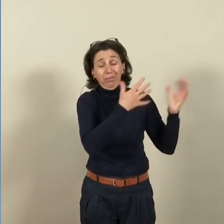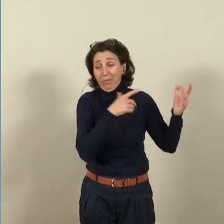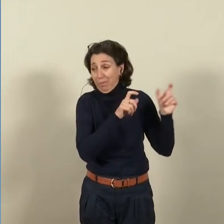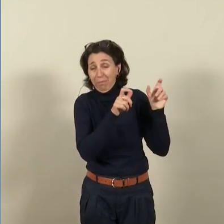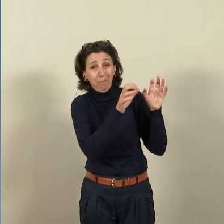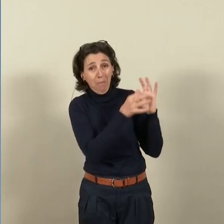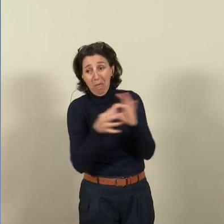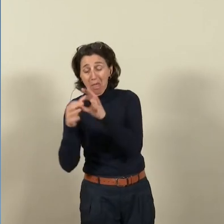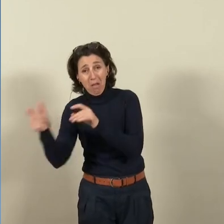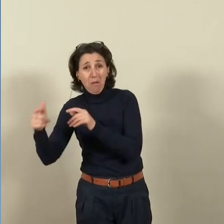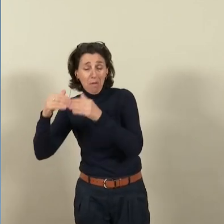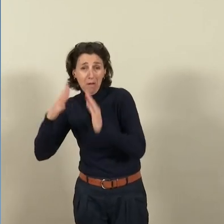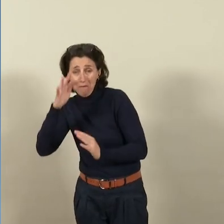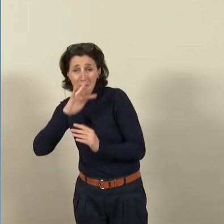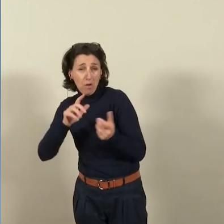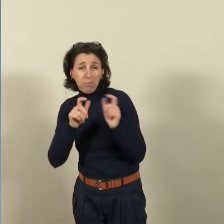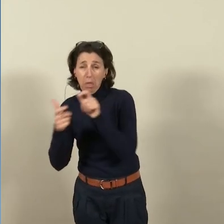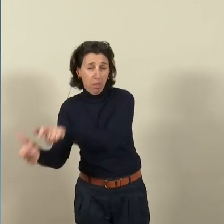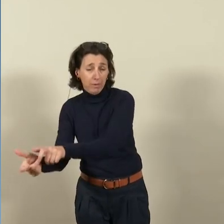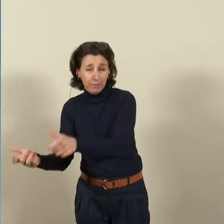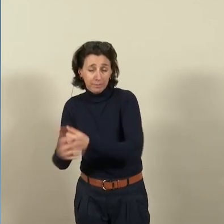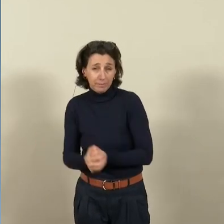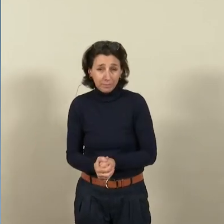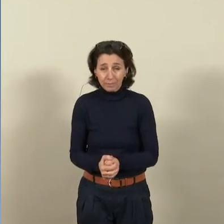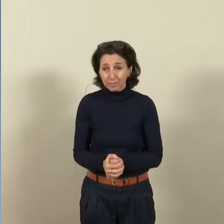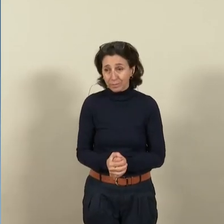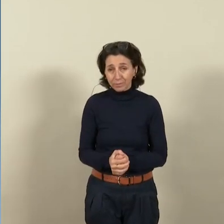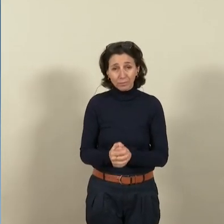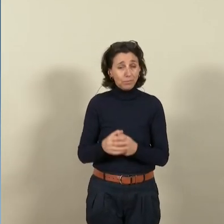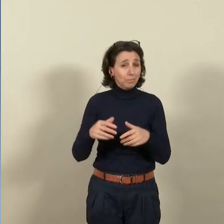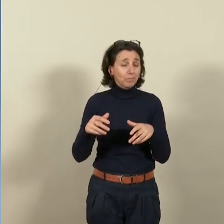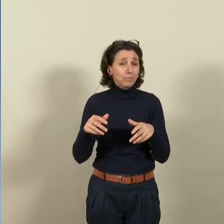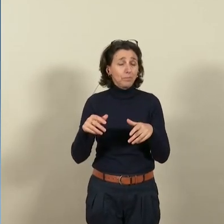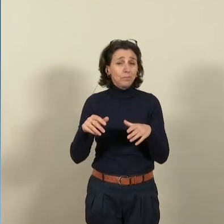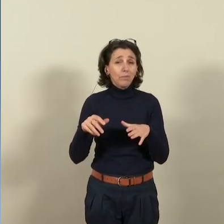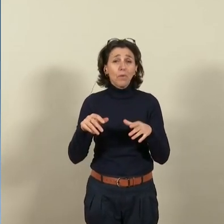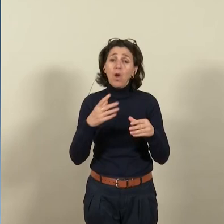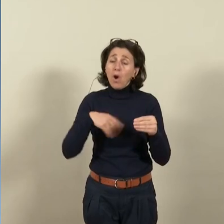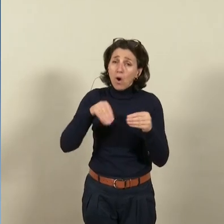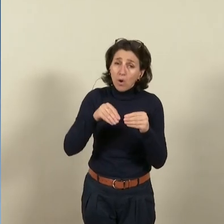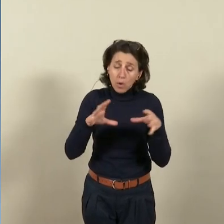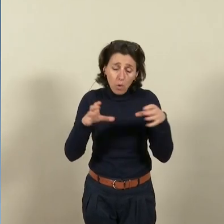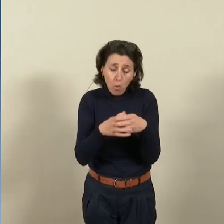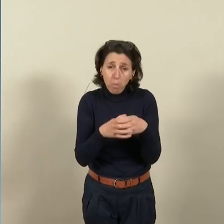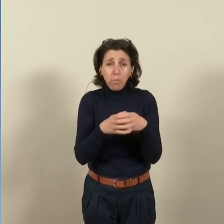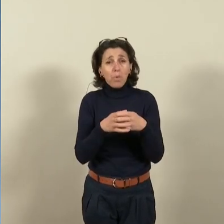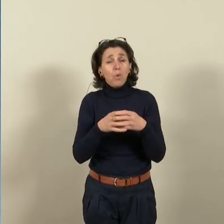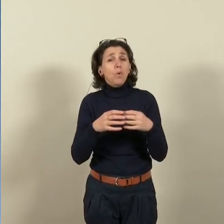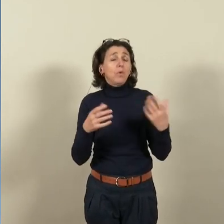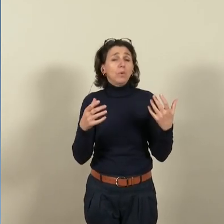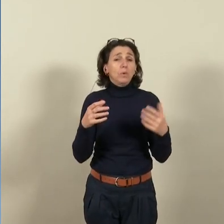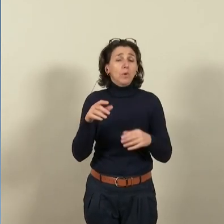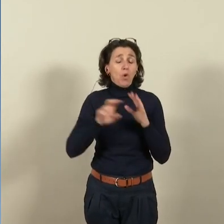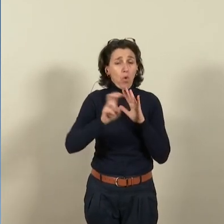écosystèmes de notre planète aussi le groupe Grenoble en commun proposera donc les modification suivantes au vœux